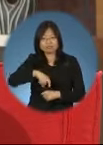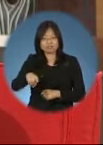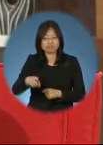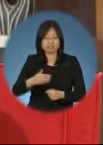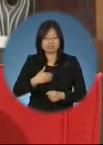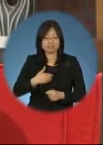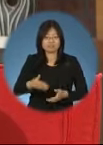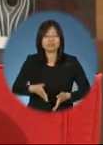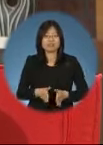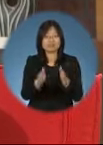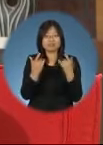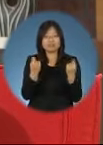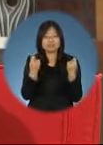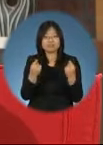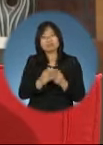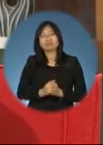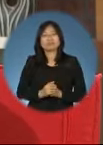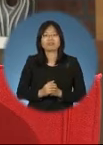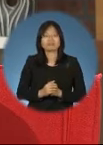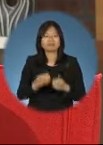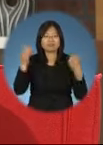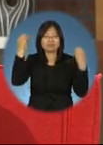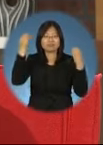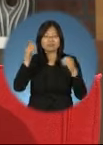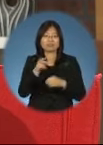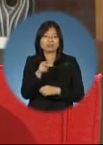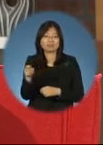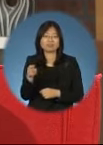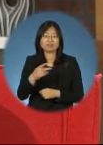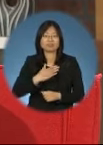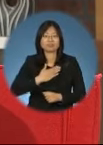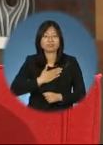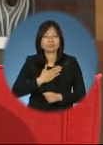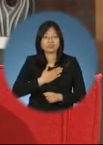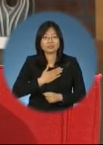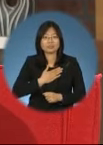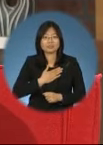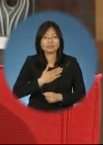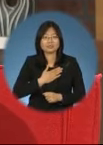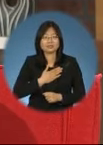길이다. 이 춤이 나의